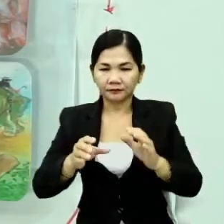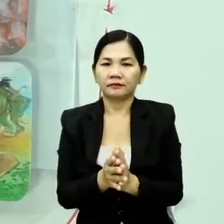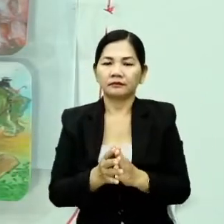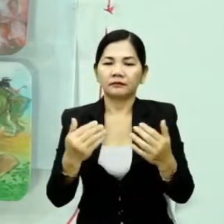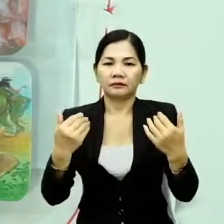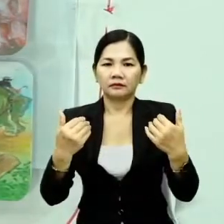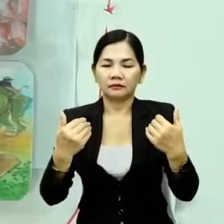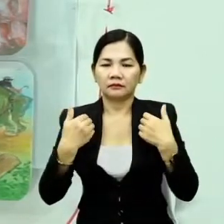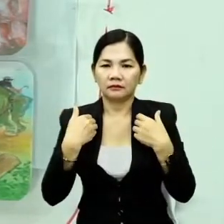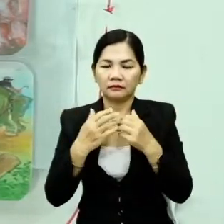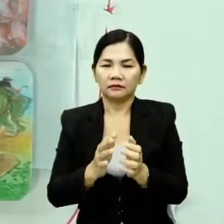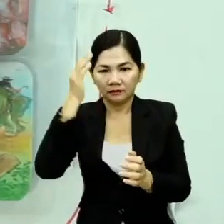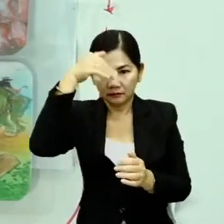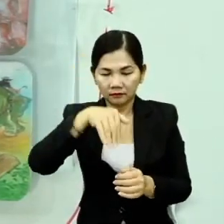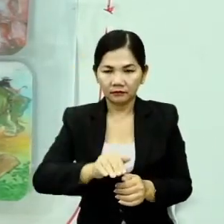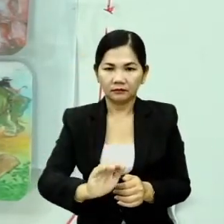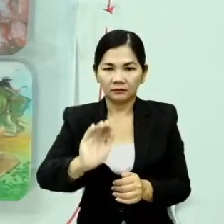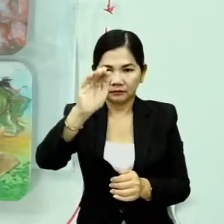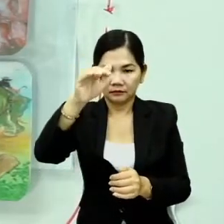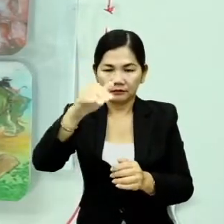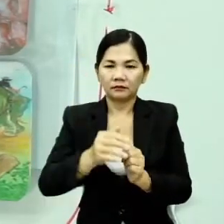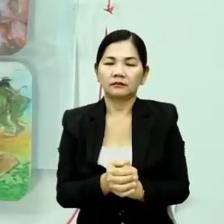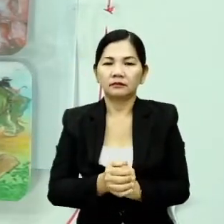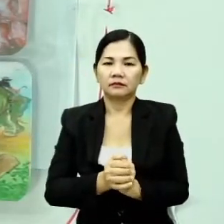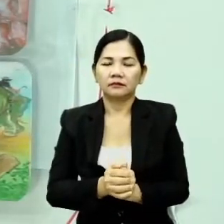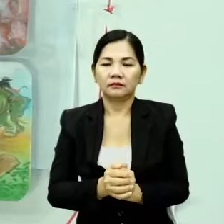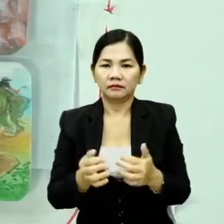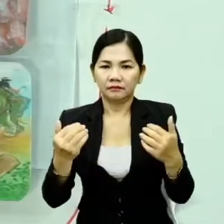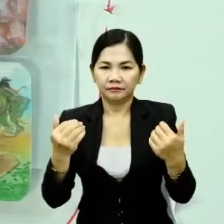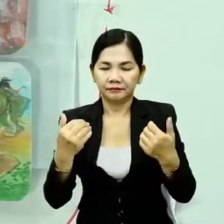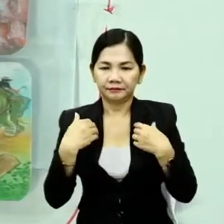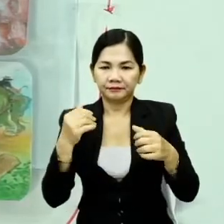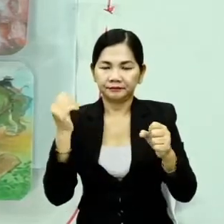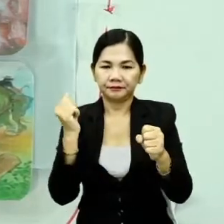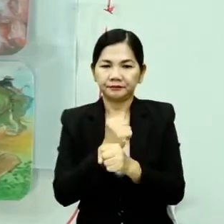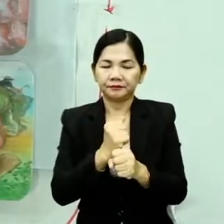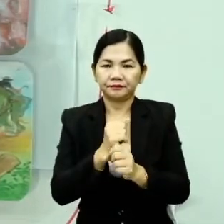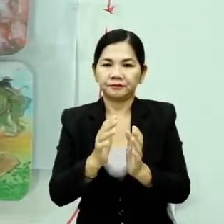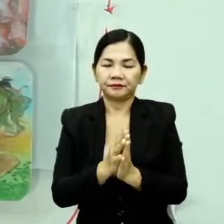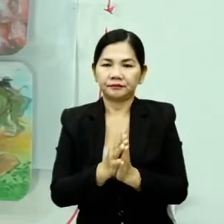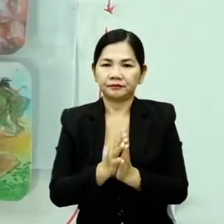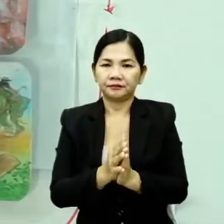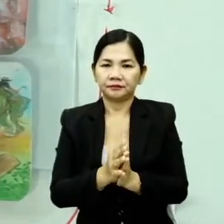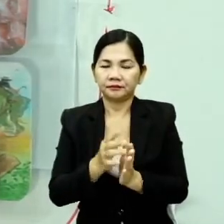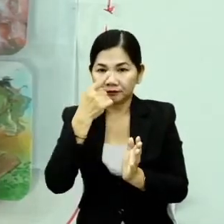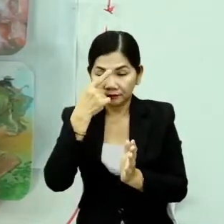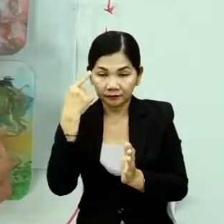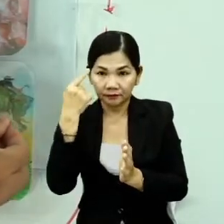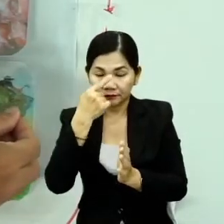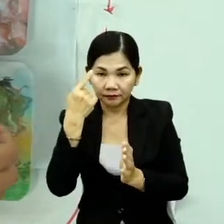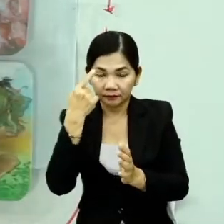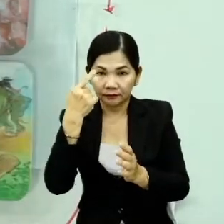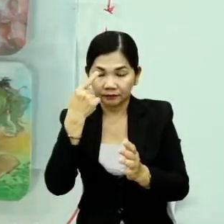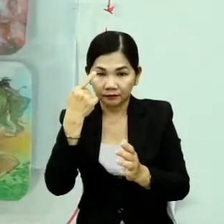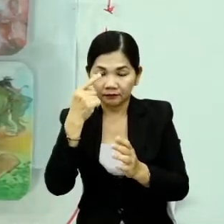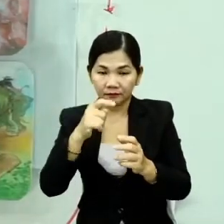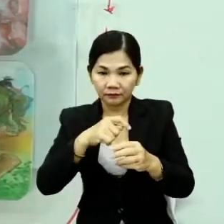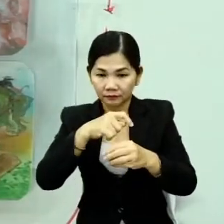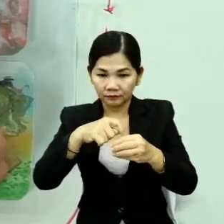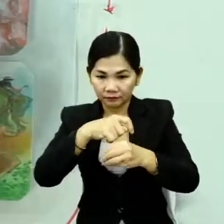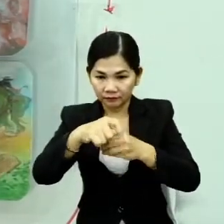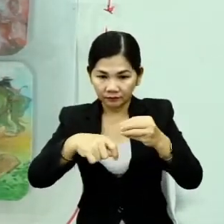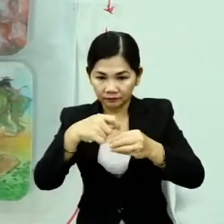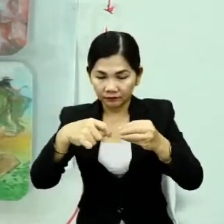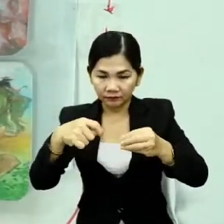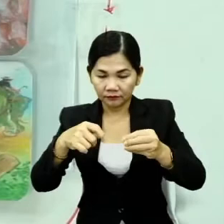cha khơi miên rụng ở đầm rầy nè con á cha khơi miên rụng đầm rầy hả là con mớ nè nè nè sấy cái nè khmà ní con cha nè để cái tròn chộp cho